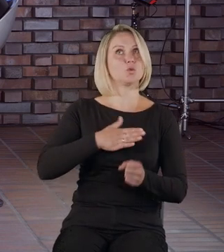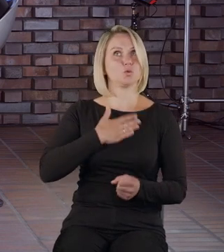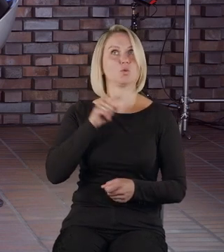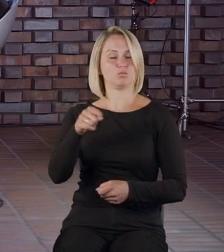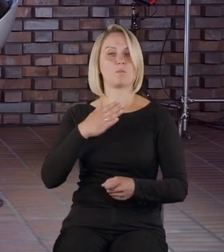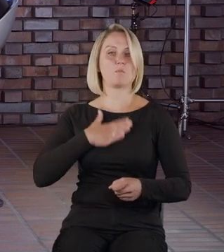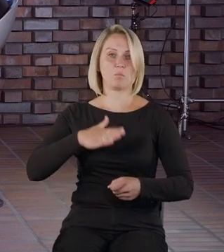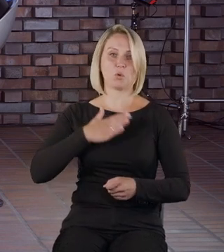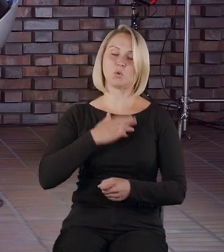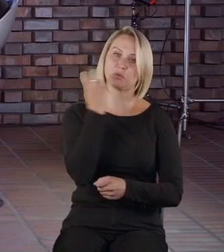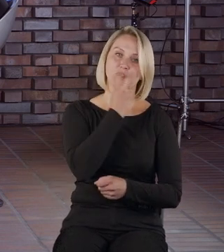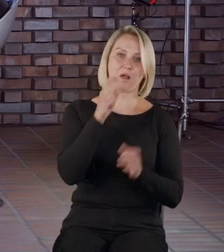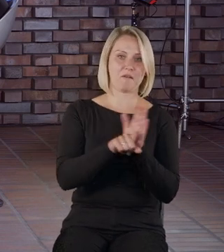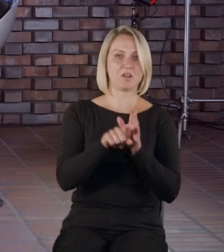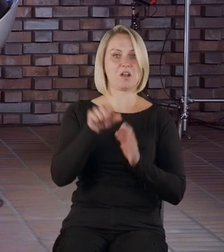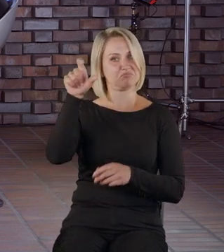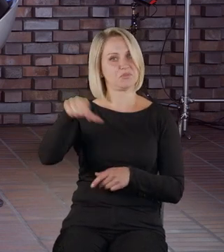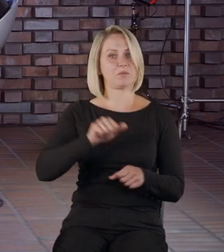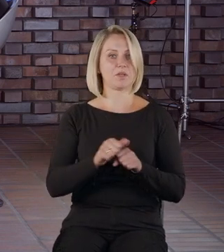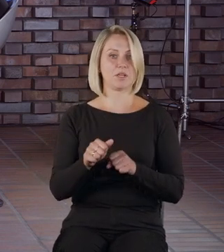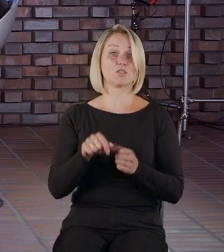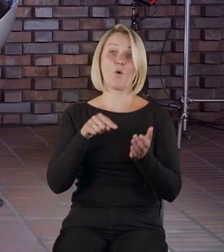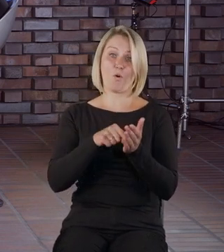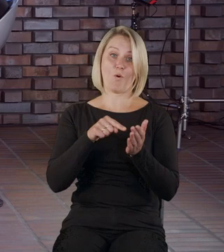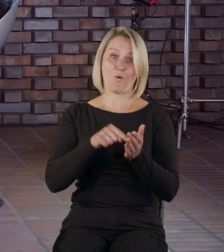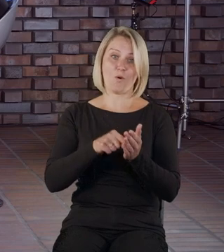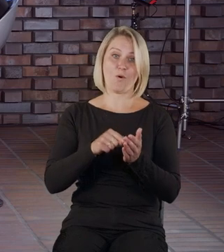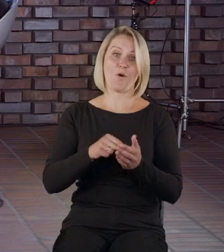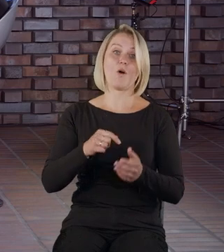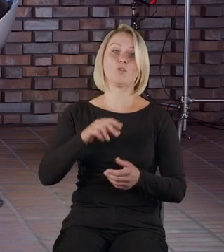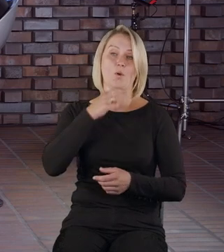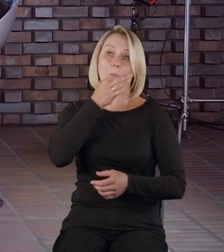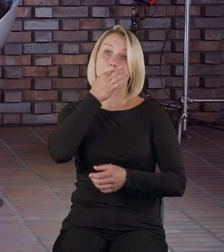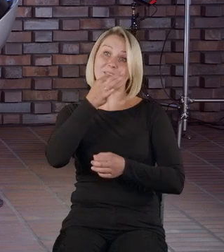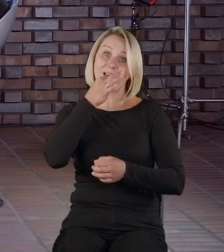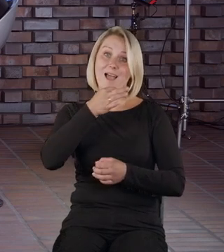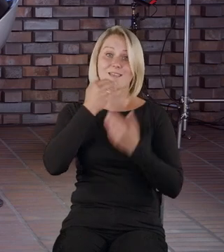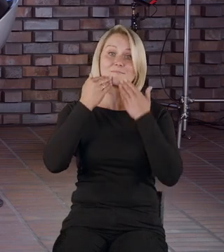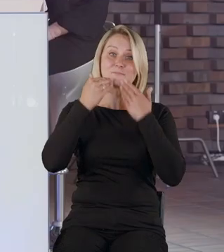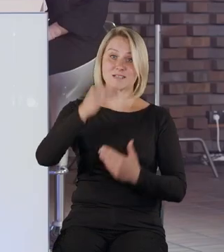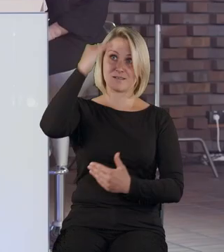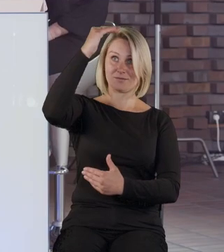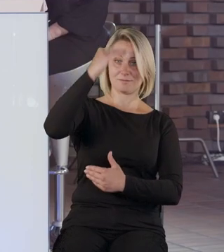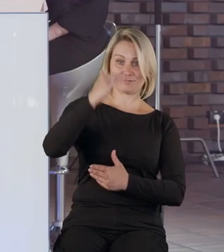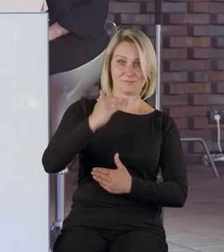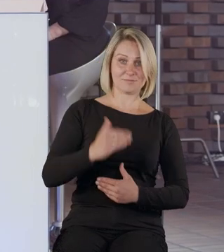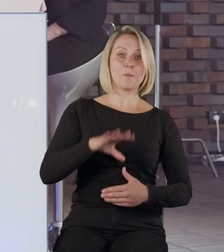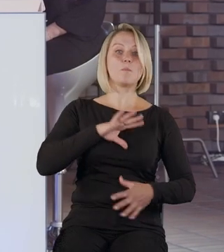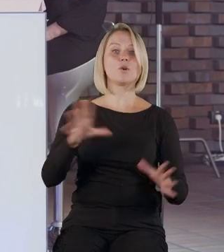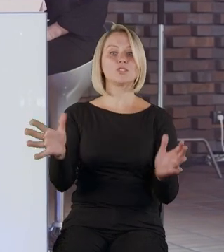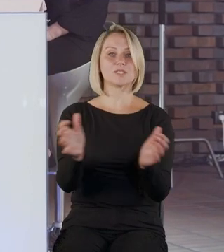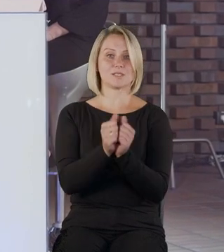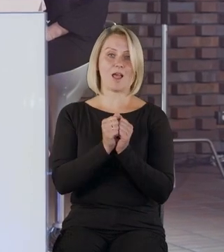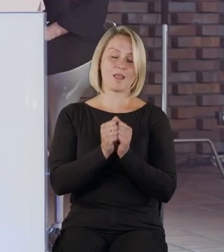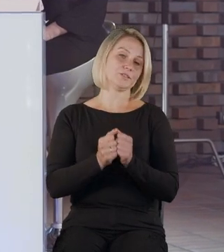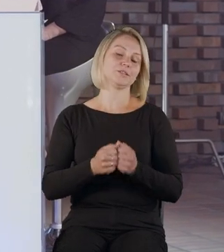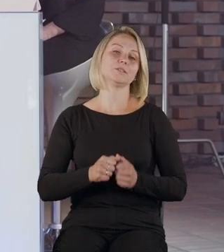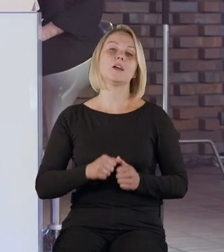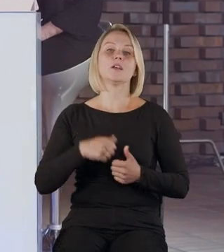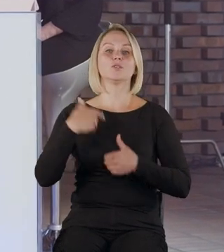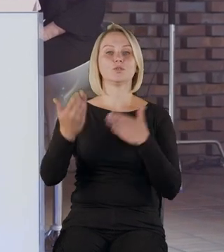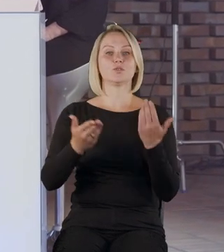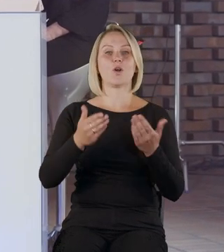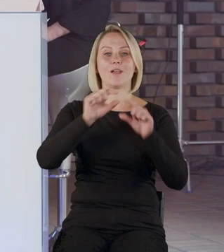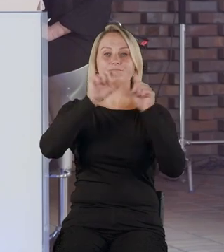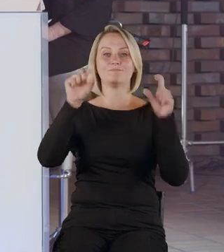atrakcyjny, najbardziej ciekawy. To narzędzie informatyczne, quiz, Ukierunkuj się, mogą Państwo znaleźć na